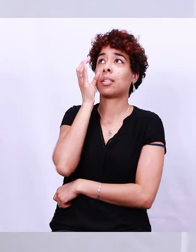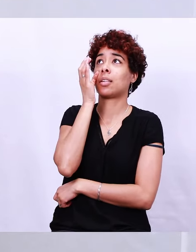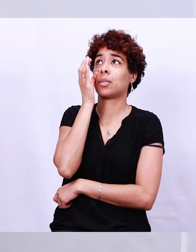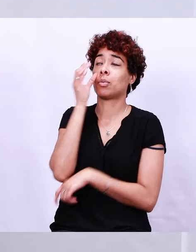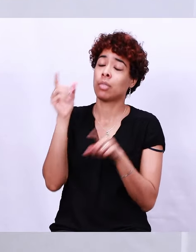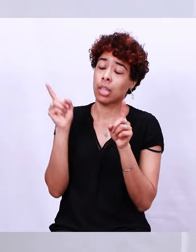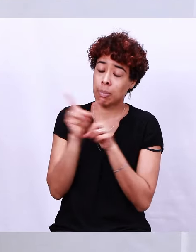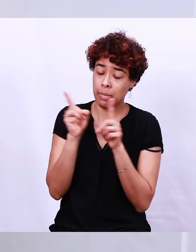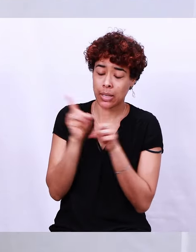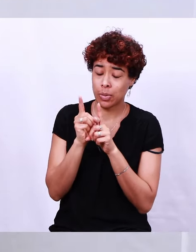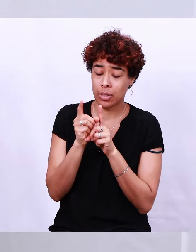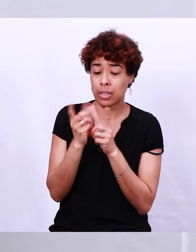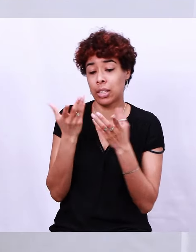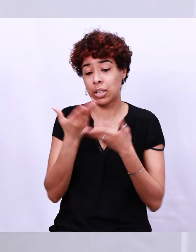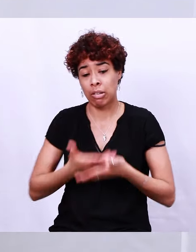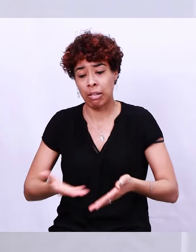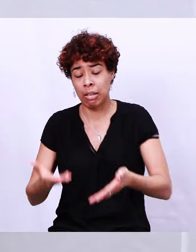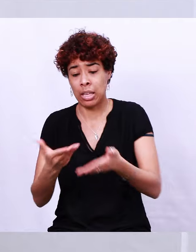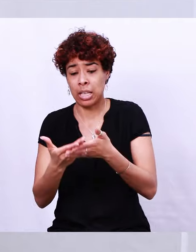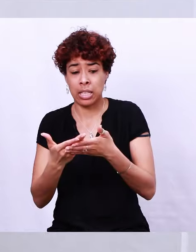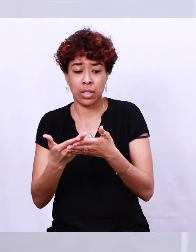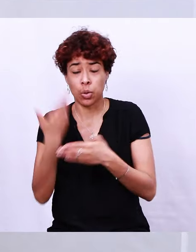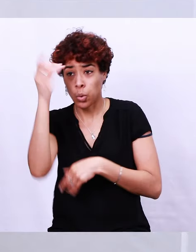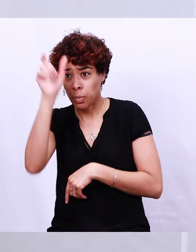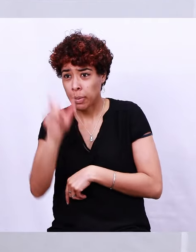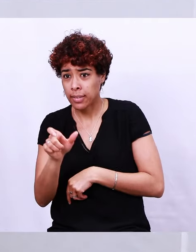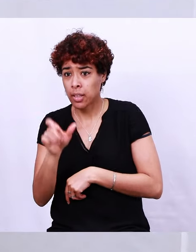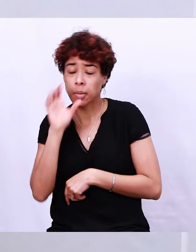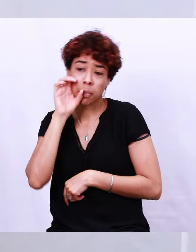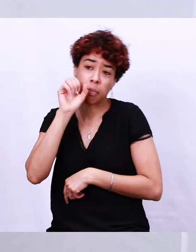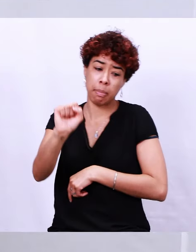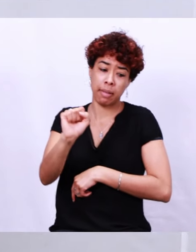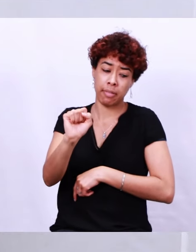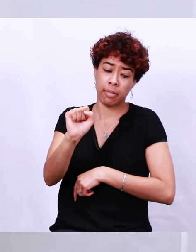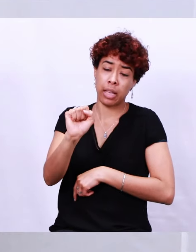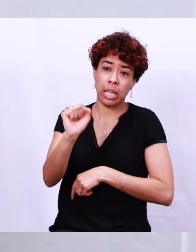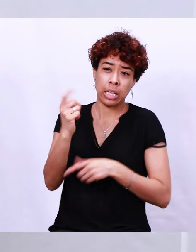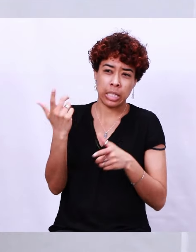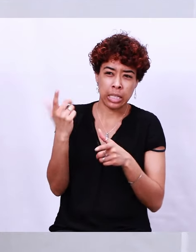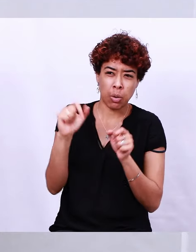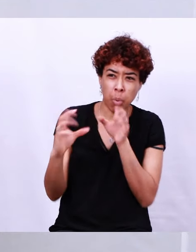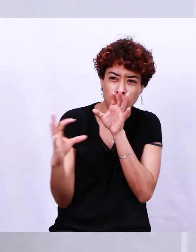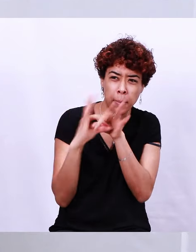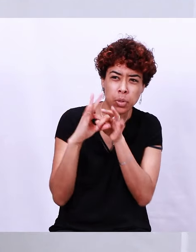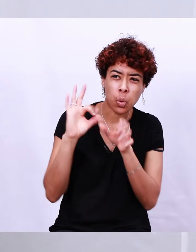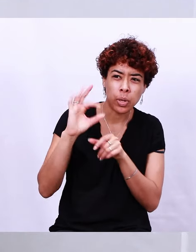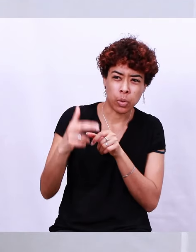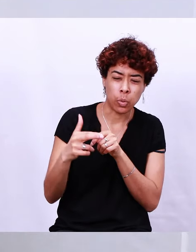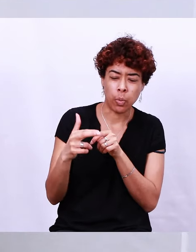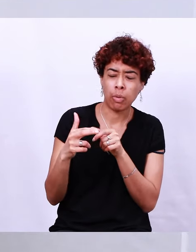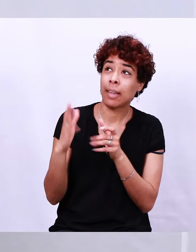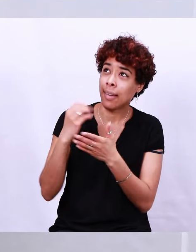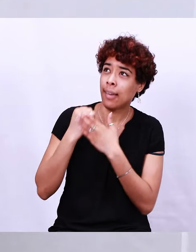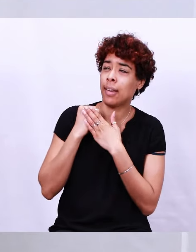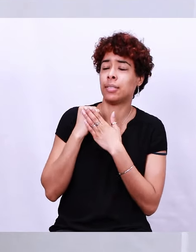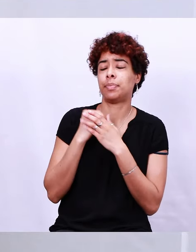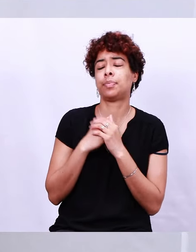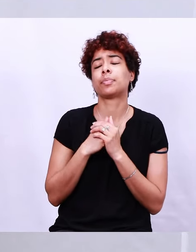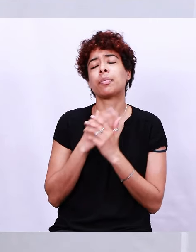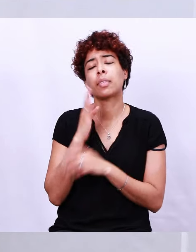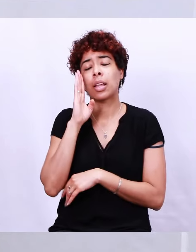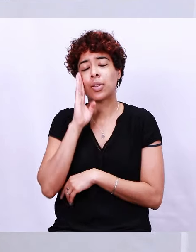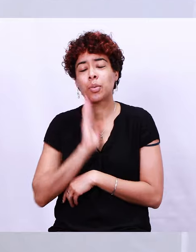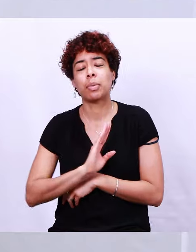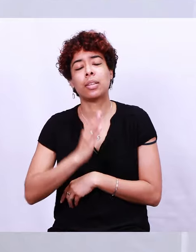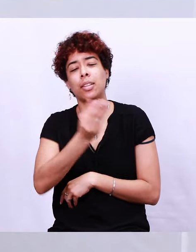mais aussi de pouvoir comprendre ce qui se passe dans la vie peut-être de quelqu'un avec qui nous devons nous associer seigneur merci de bénir tes enfants et de